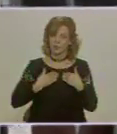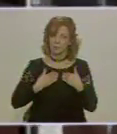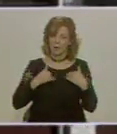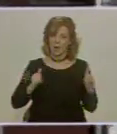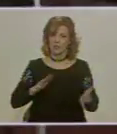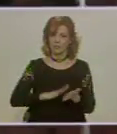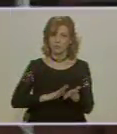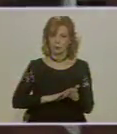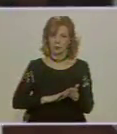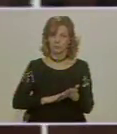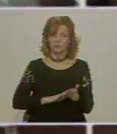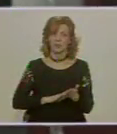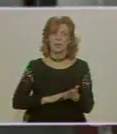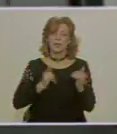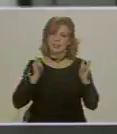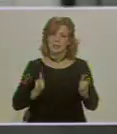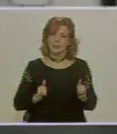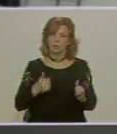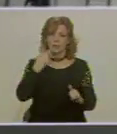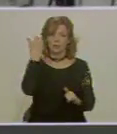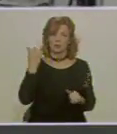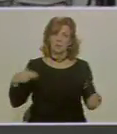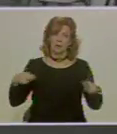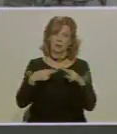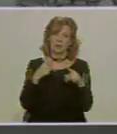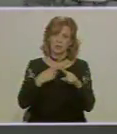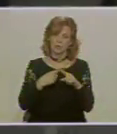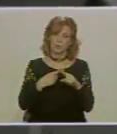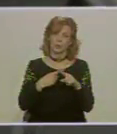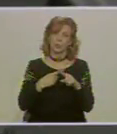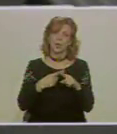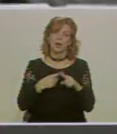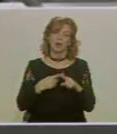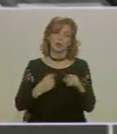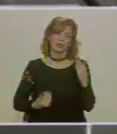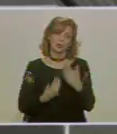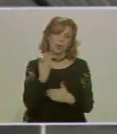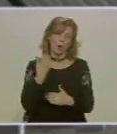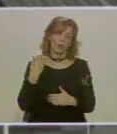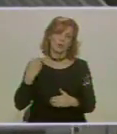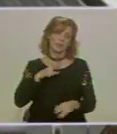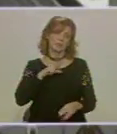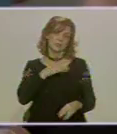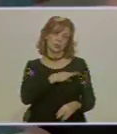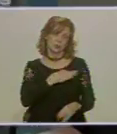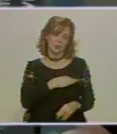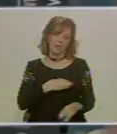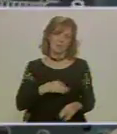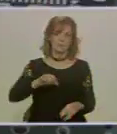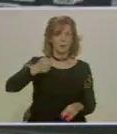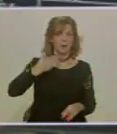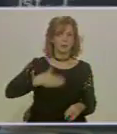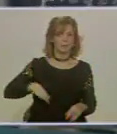care, sigur, atunci când mă întâlnesc cu o nouă generație, prima dată vreau să știu ce așteptări au